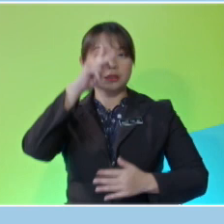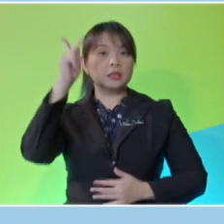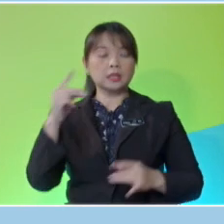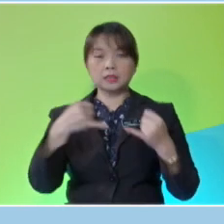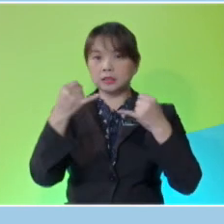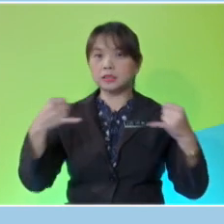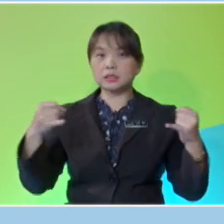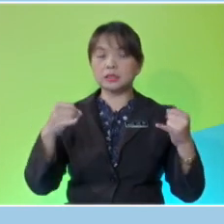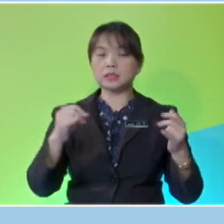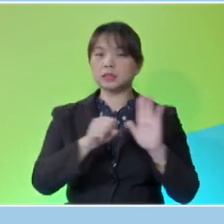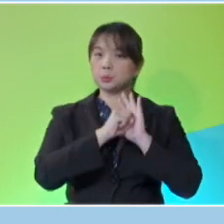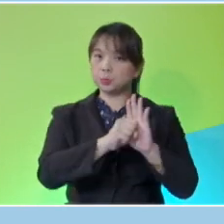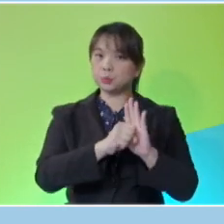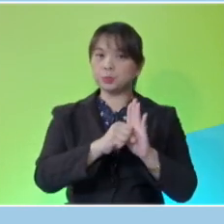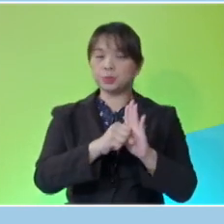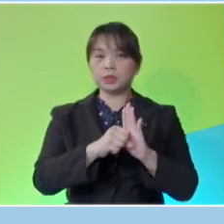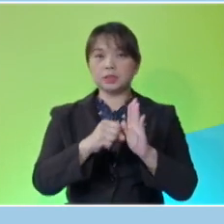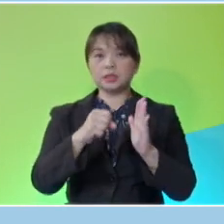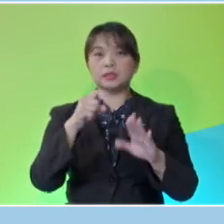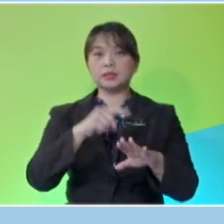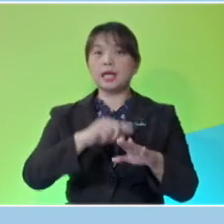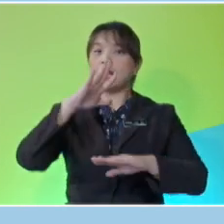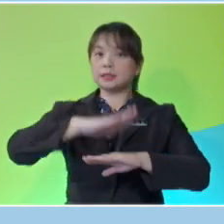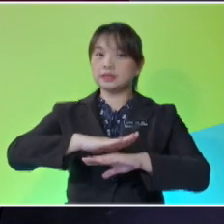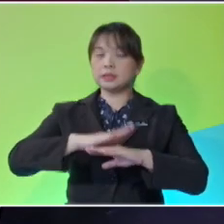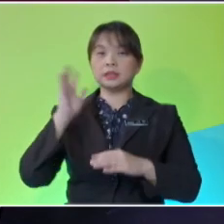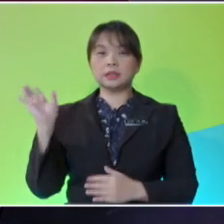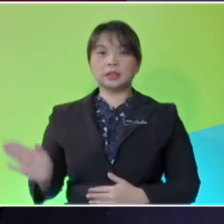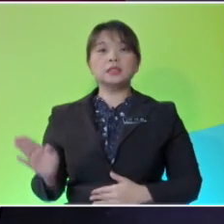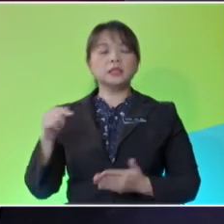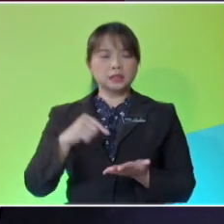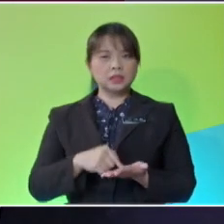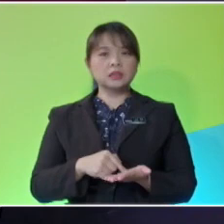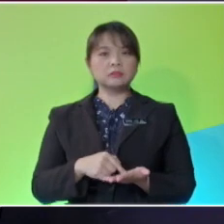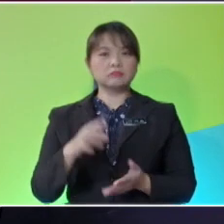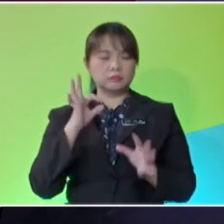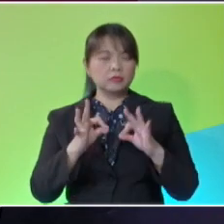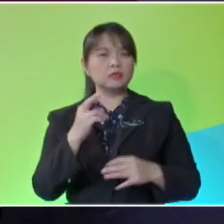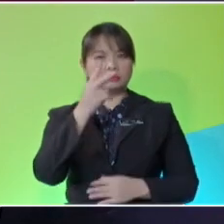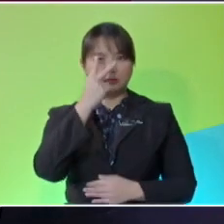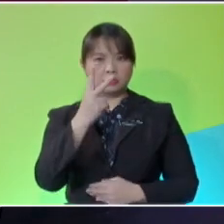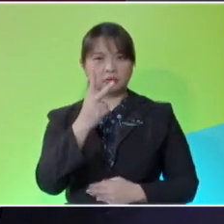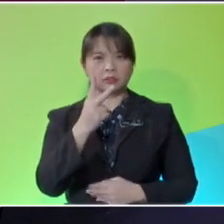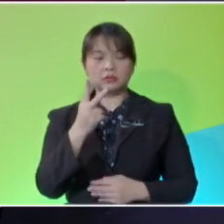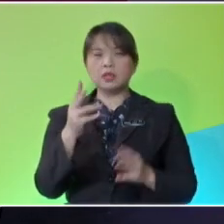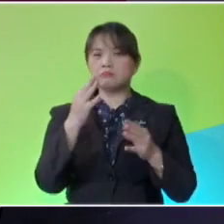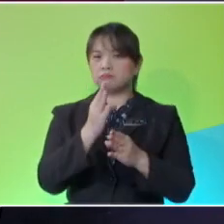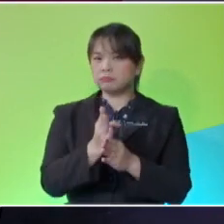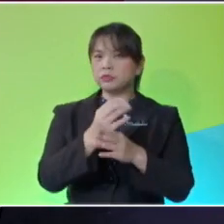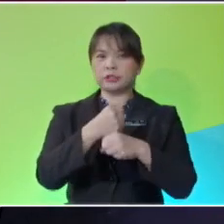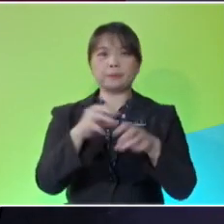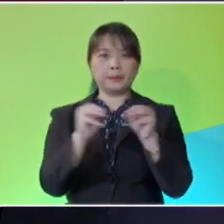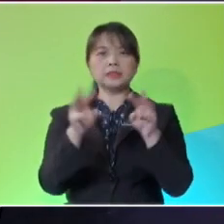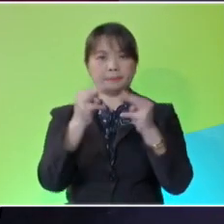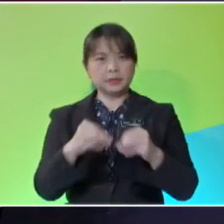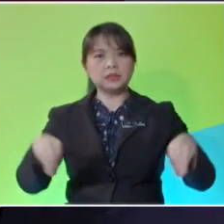simbol di atas kita ada simbol Apa itu Mira Ha ini merupakan kalau saya tengok itu macam masjid betul